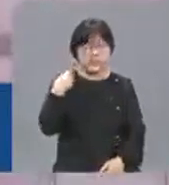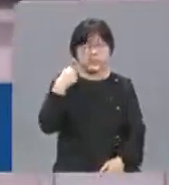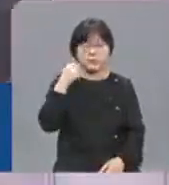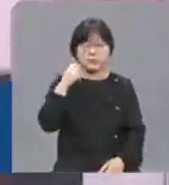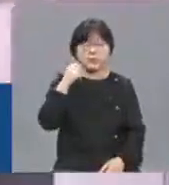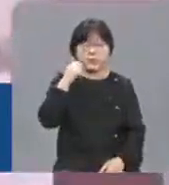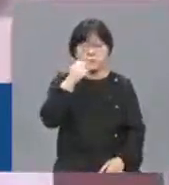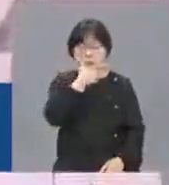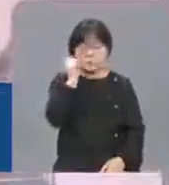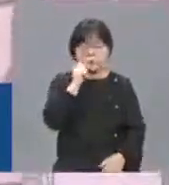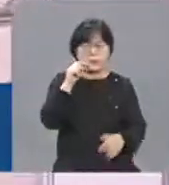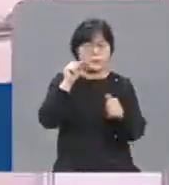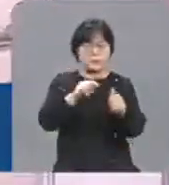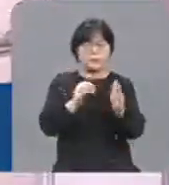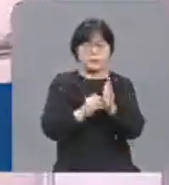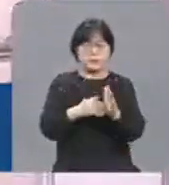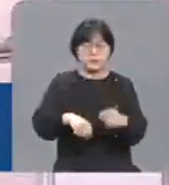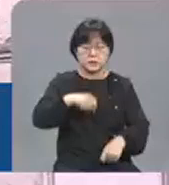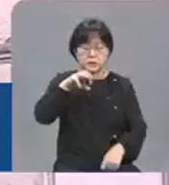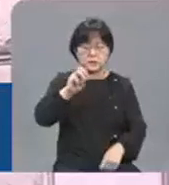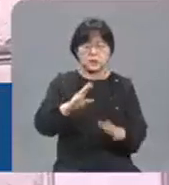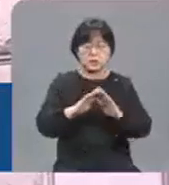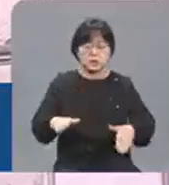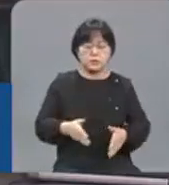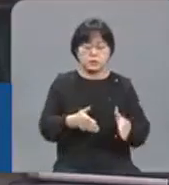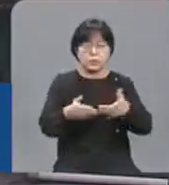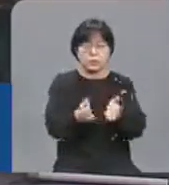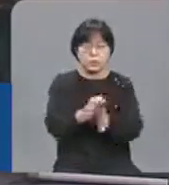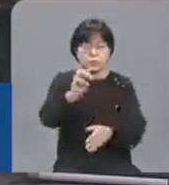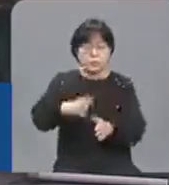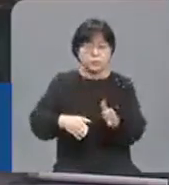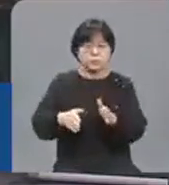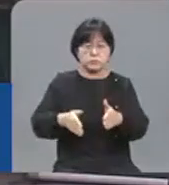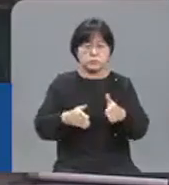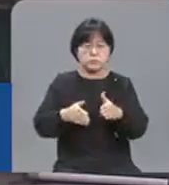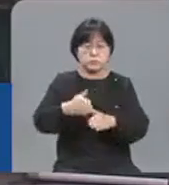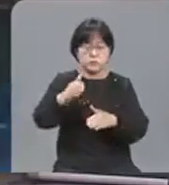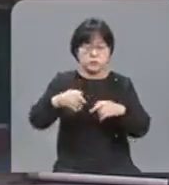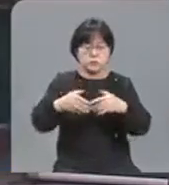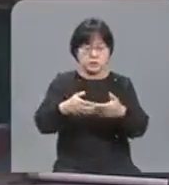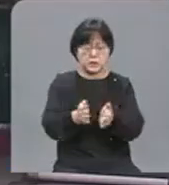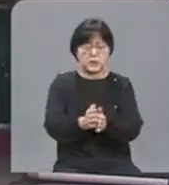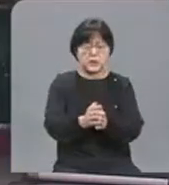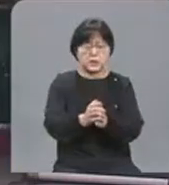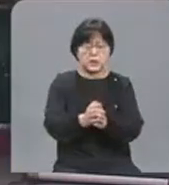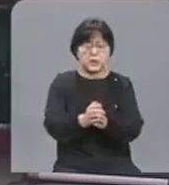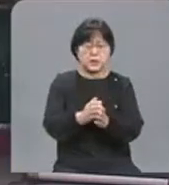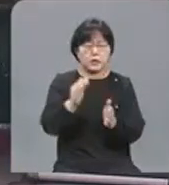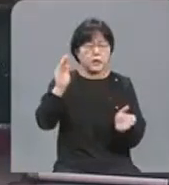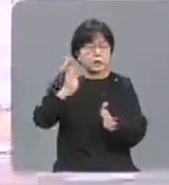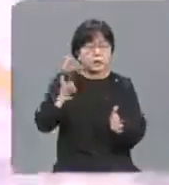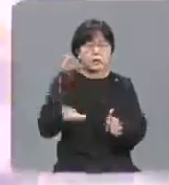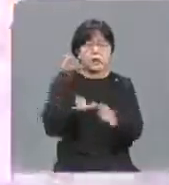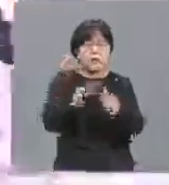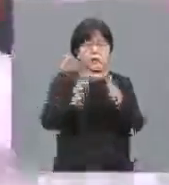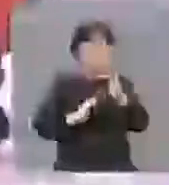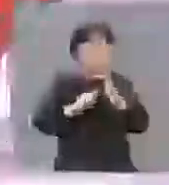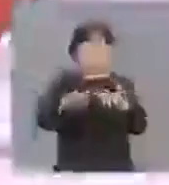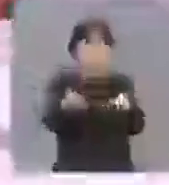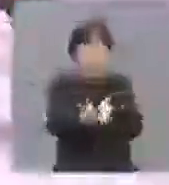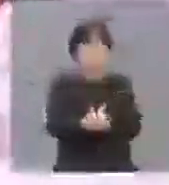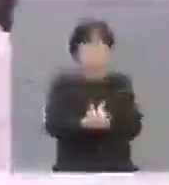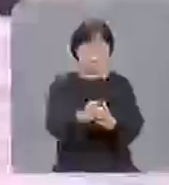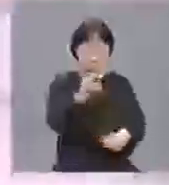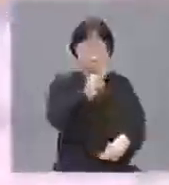것이라고 주장했습니다 정의당 전남도당 광주시당 성명서를 내고 인재 양성 의무가 있는 공공기관으로서